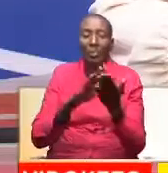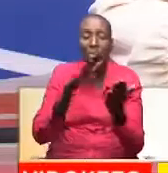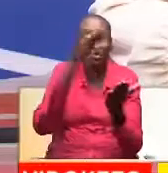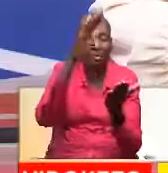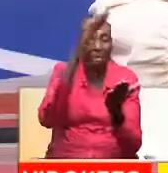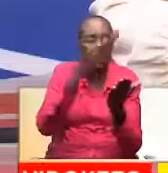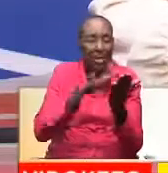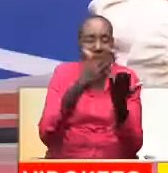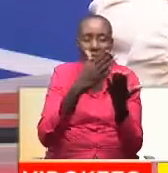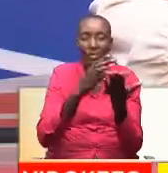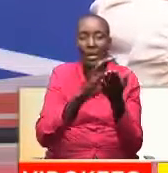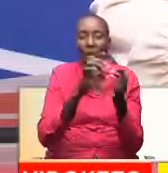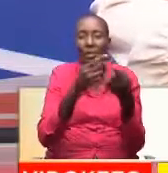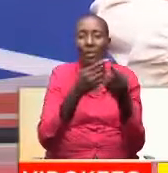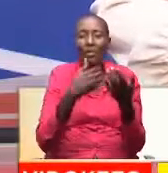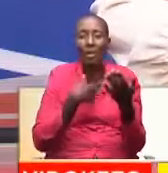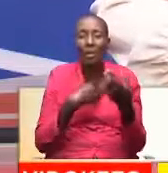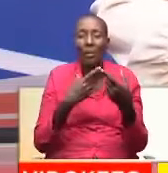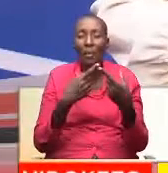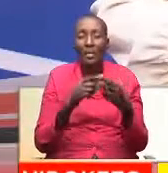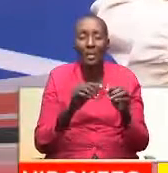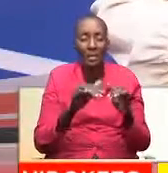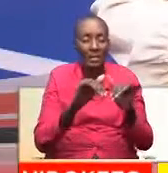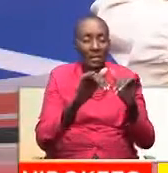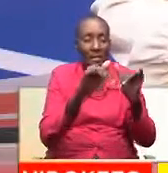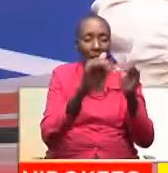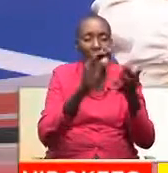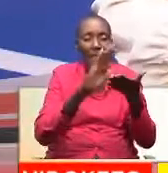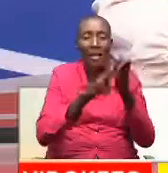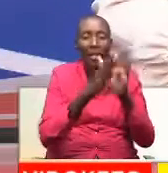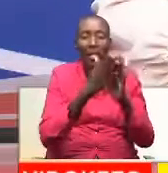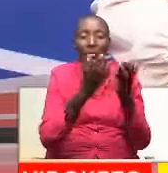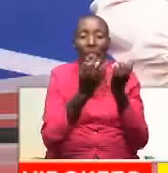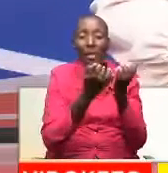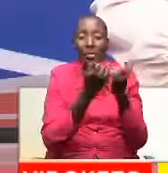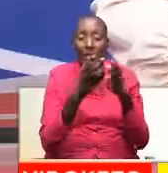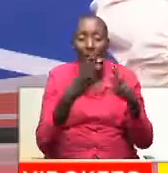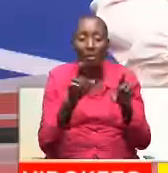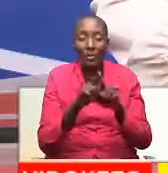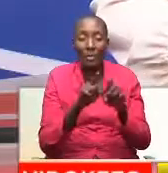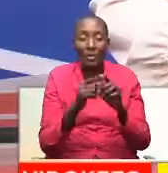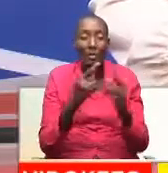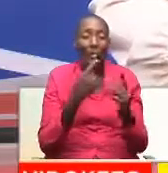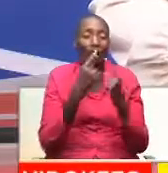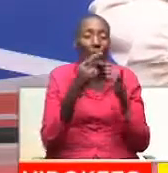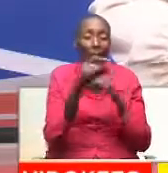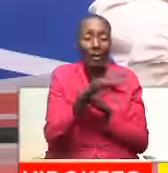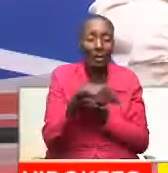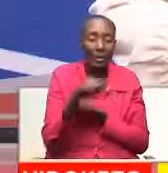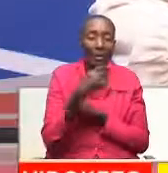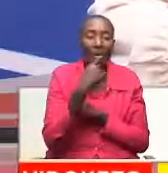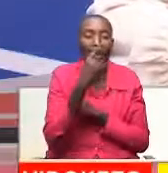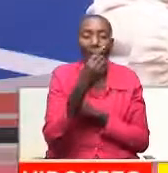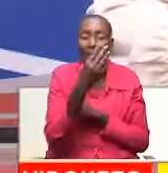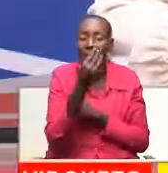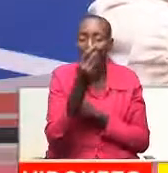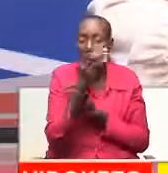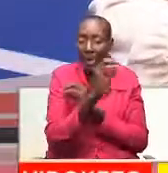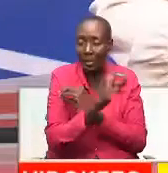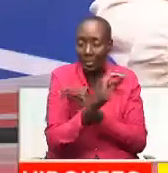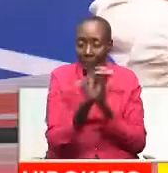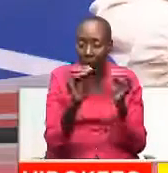kupata wapangaji, ila zinasalia wazi. Wafanyabiashara hao, wengi wao waliongea nasi, wanasema hakuna pesa, jambo